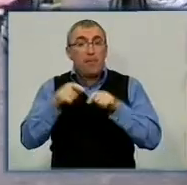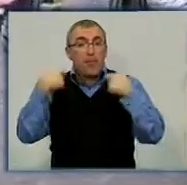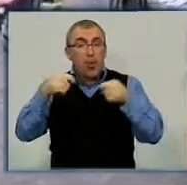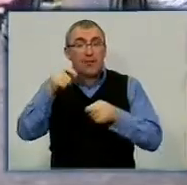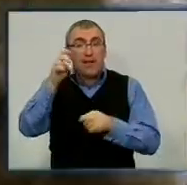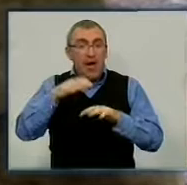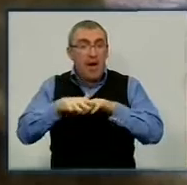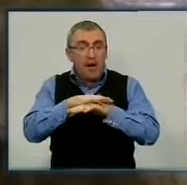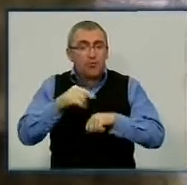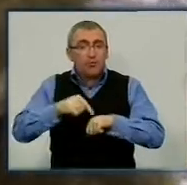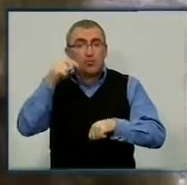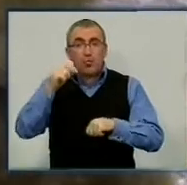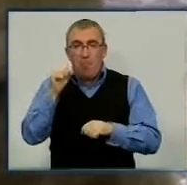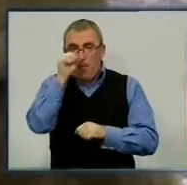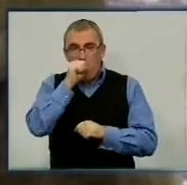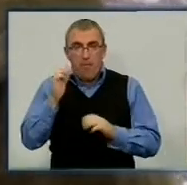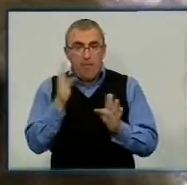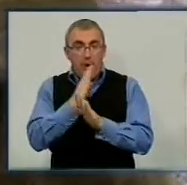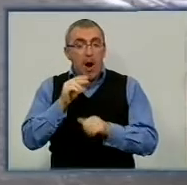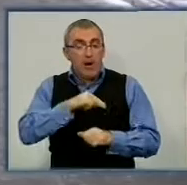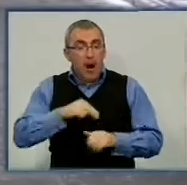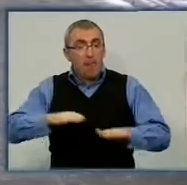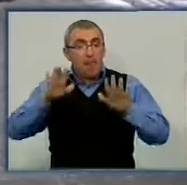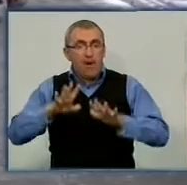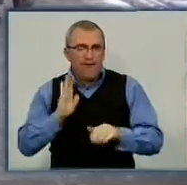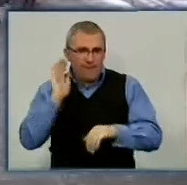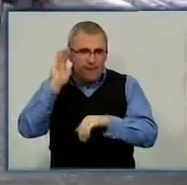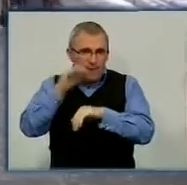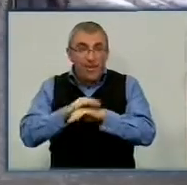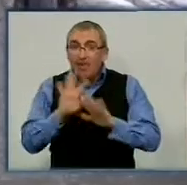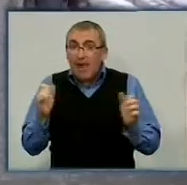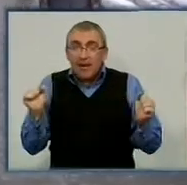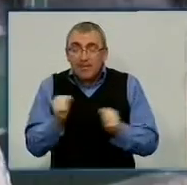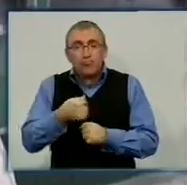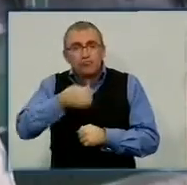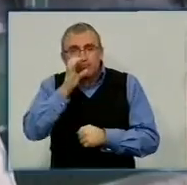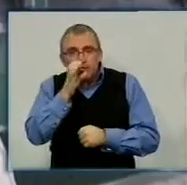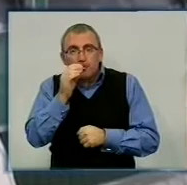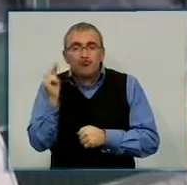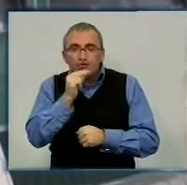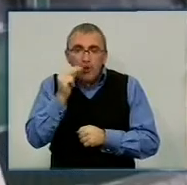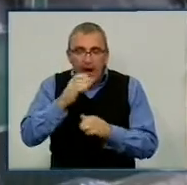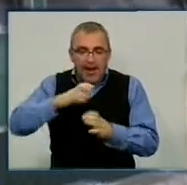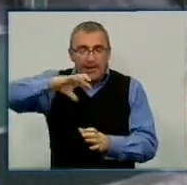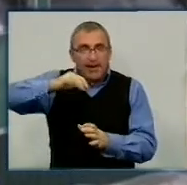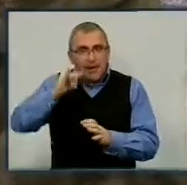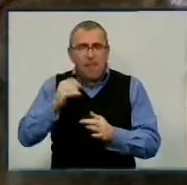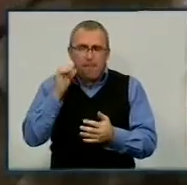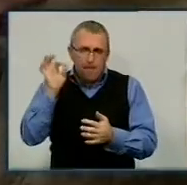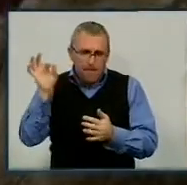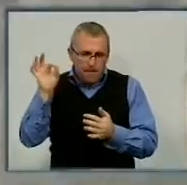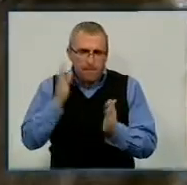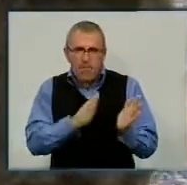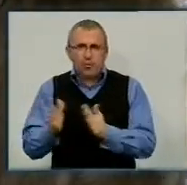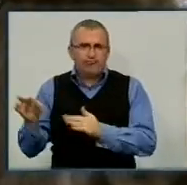першими відчувають морозну погоду на робочому місці вони увесь день тож аби не замерзнути п'ють чай з термосів та постін рухаються О так